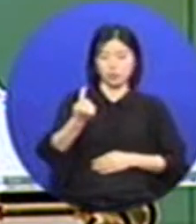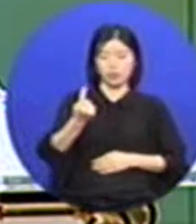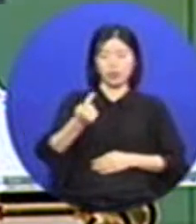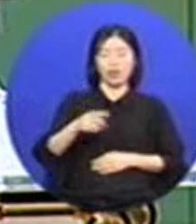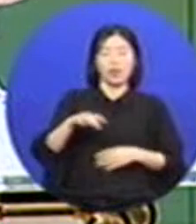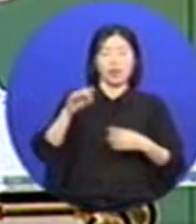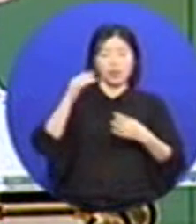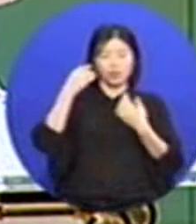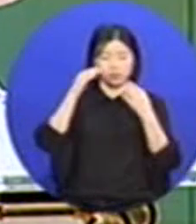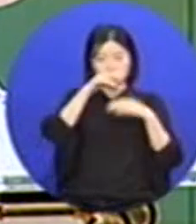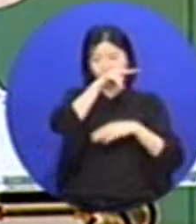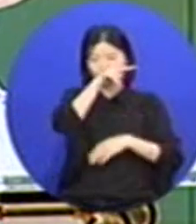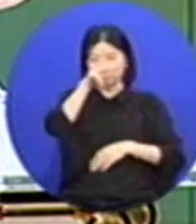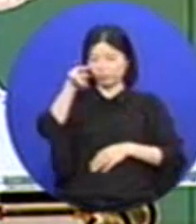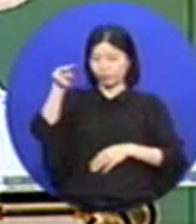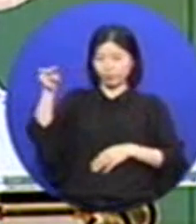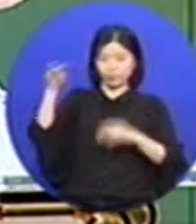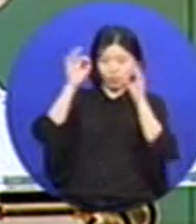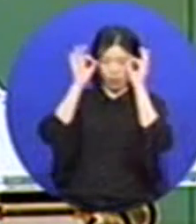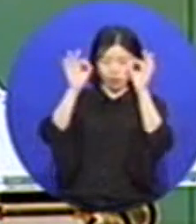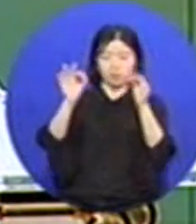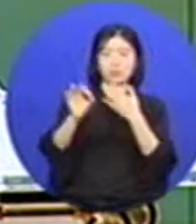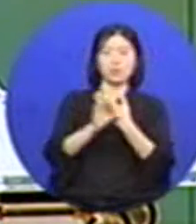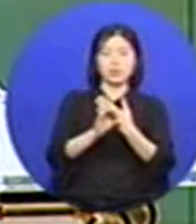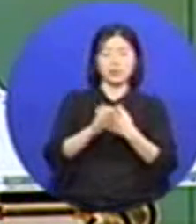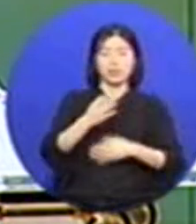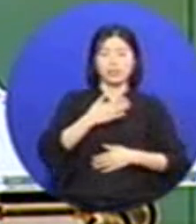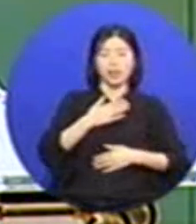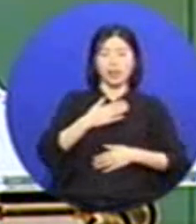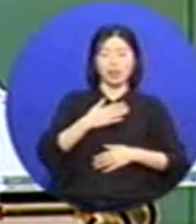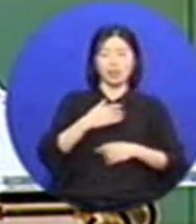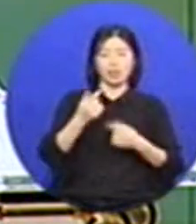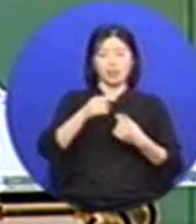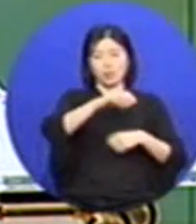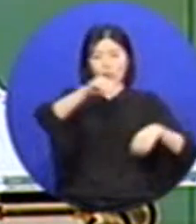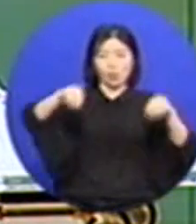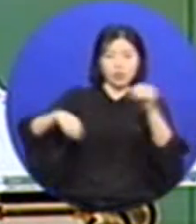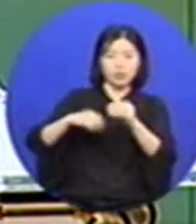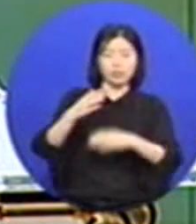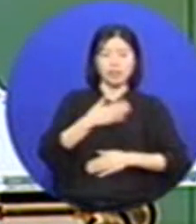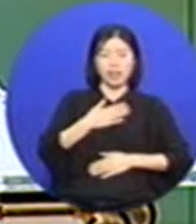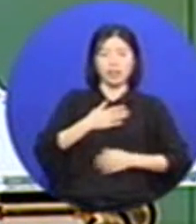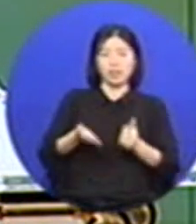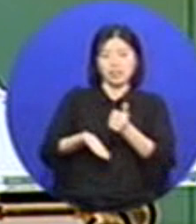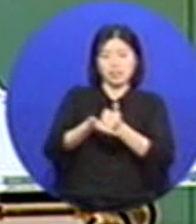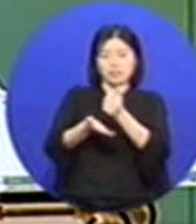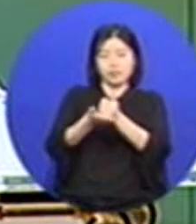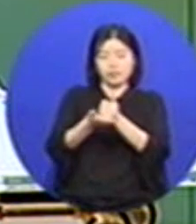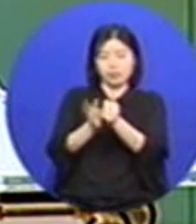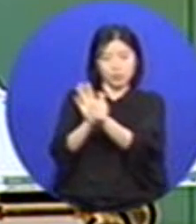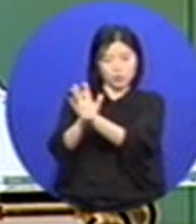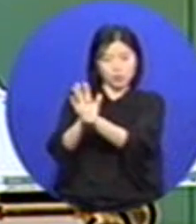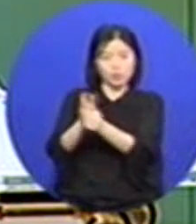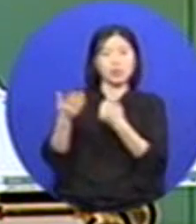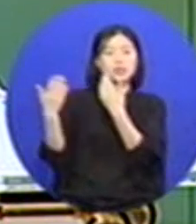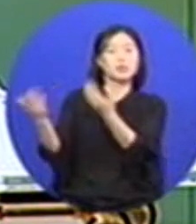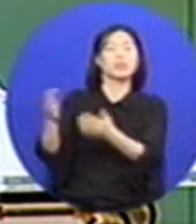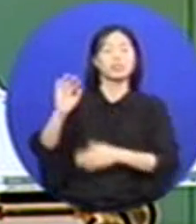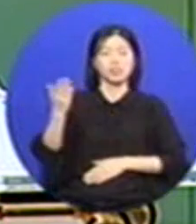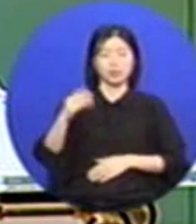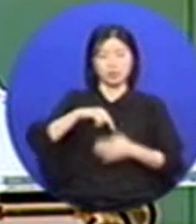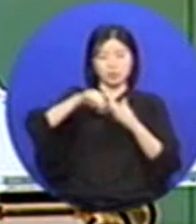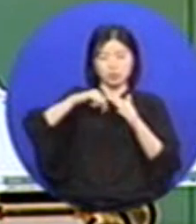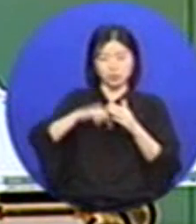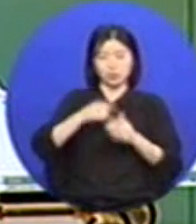가만히 둘러보면 다 또 제가 섬겨 드려야 될 분들이에요 다 속으로는 힘들고 어렵고